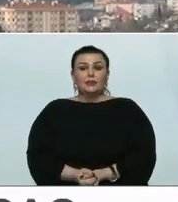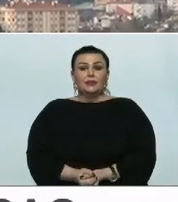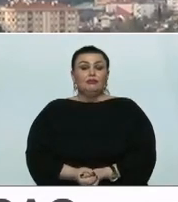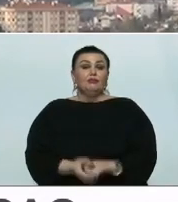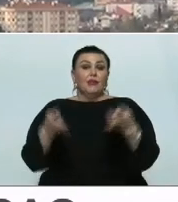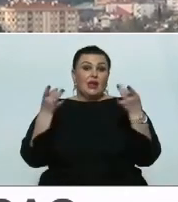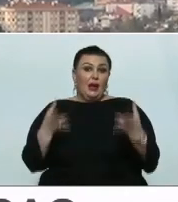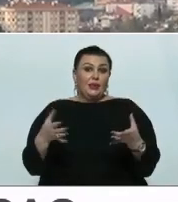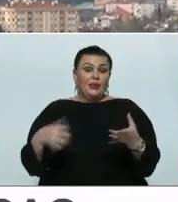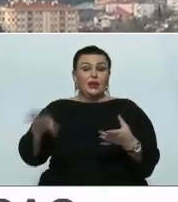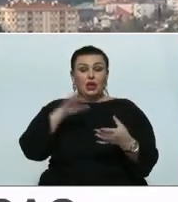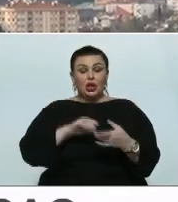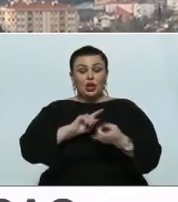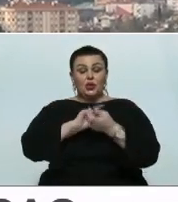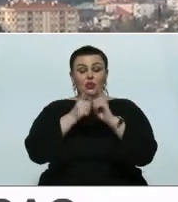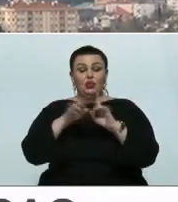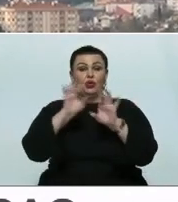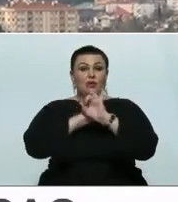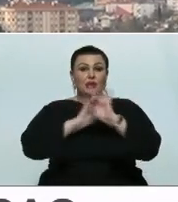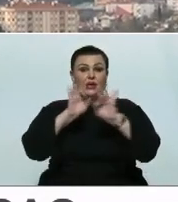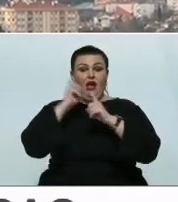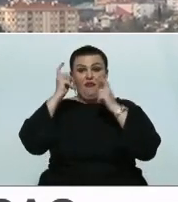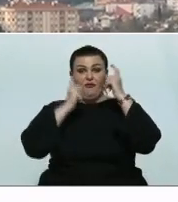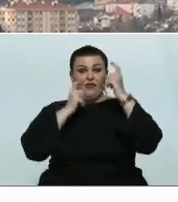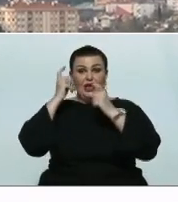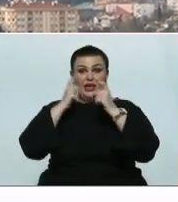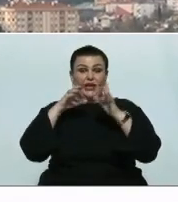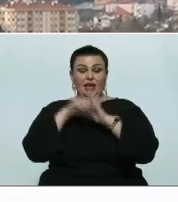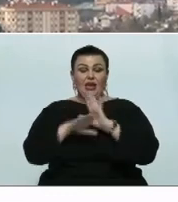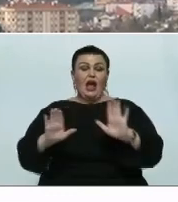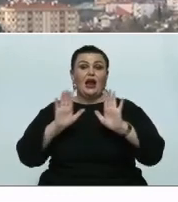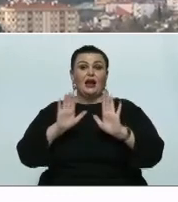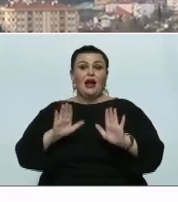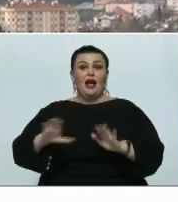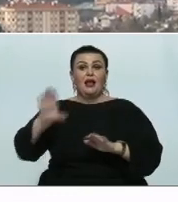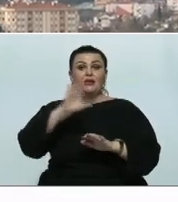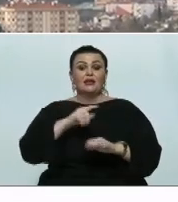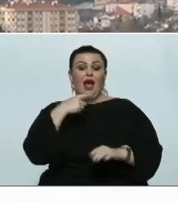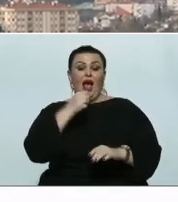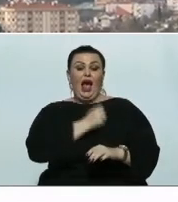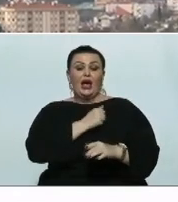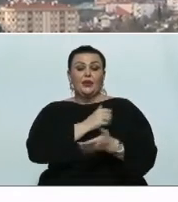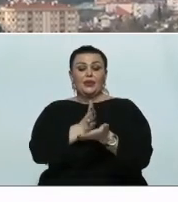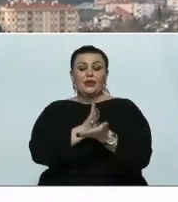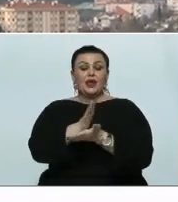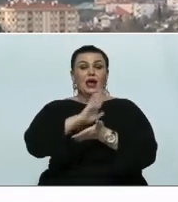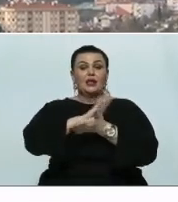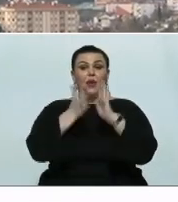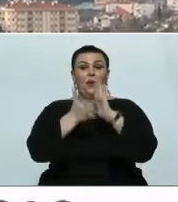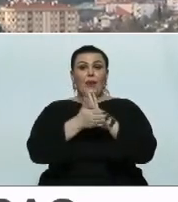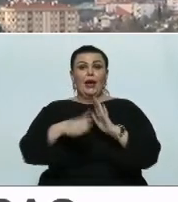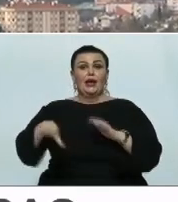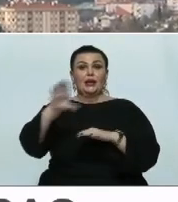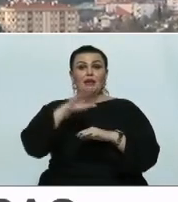Tabii ki bütün seslendirilen fikirler yalnız hərbi ve siyasi meseleler üzere, yani